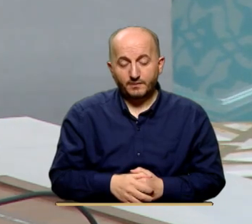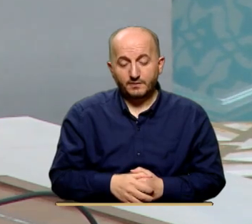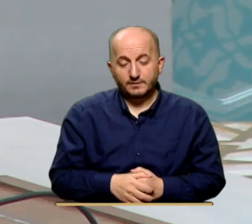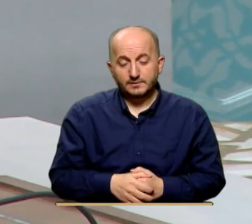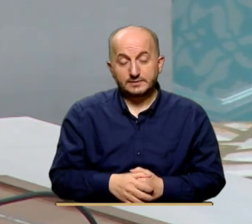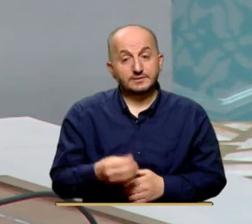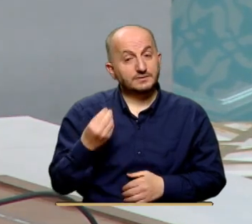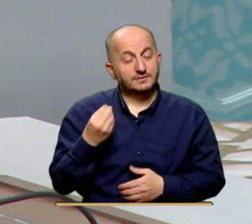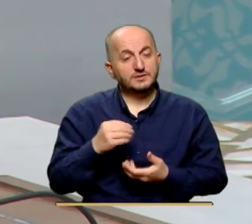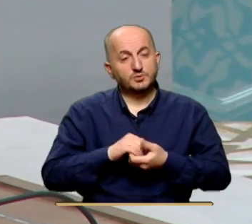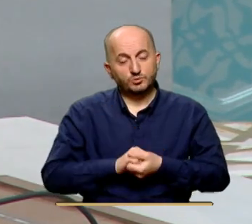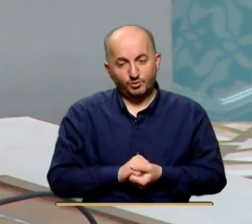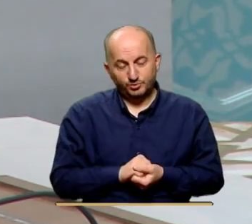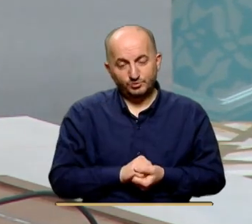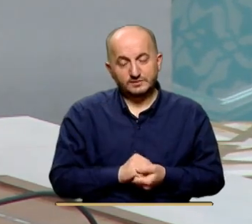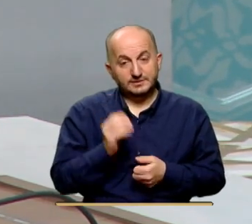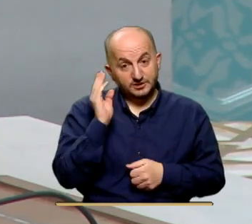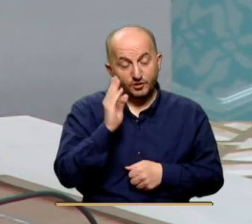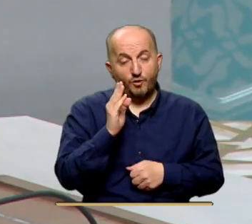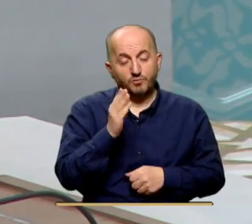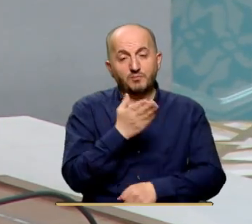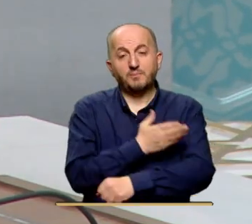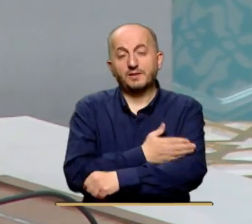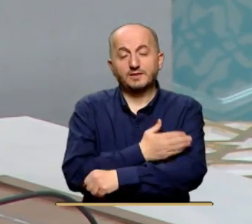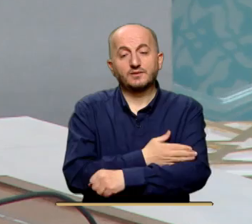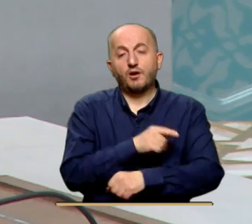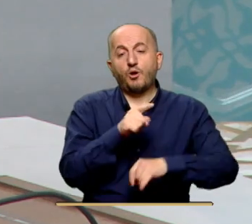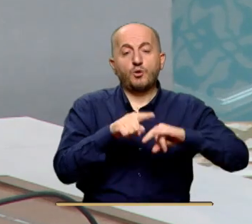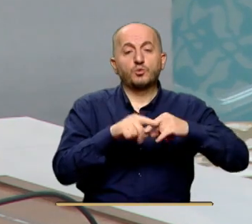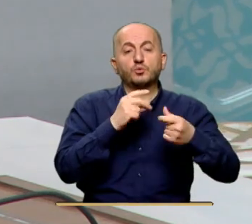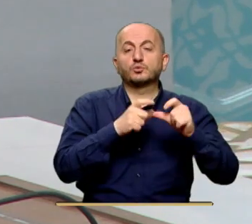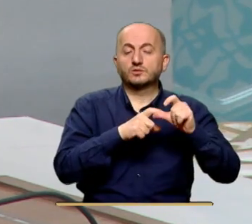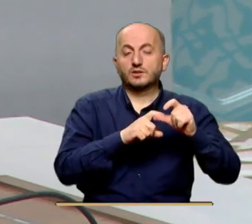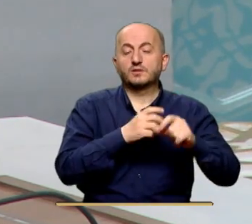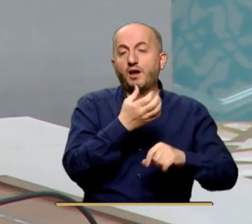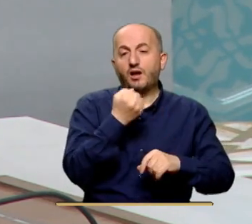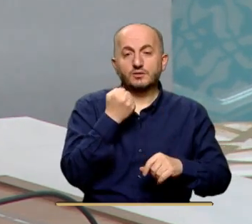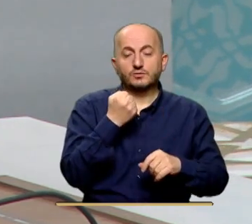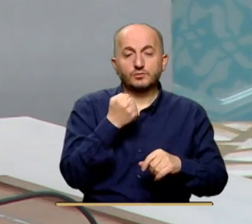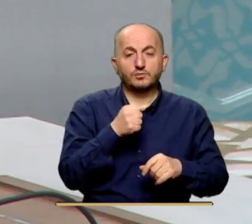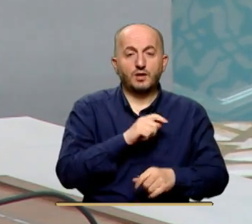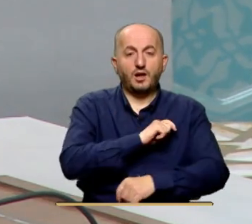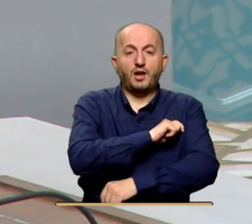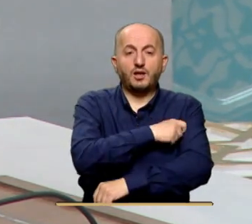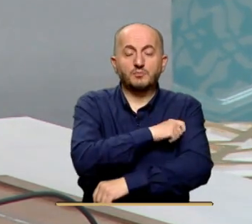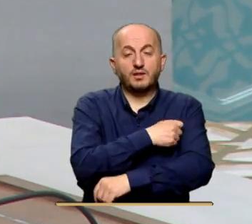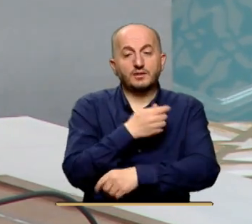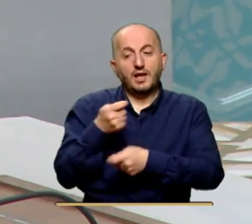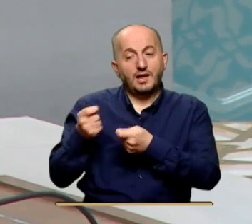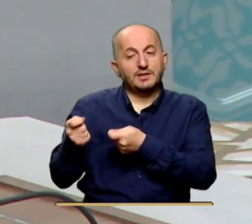Tabii iyi bir dost ki gidiyor memleketten o Hüseyin'i alıyor. Münih'te